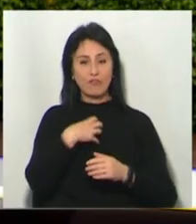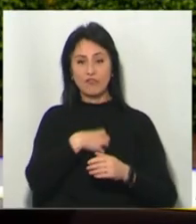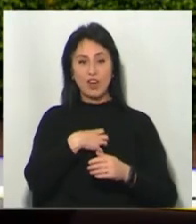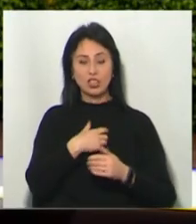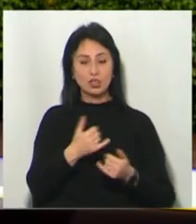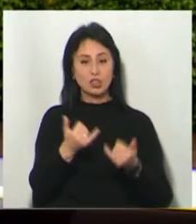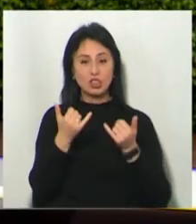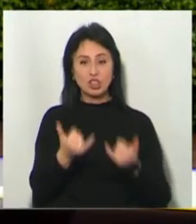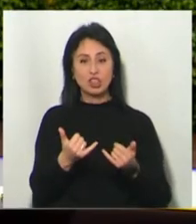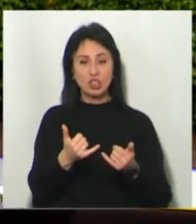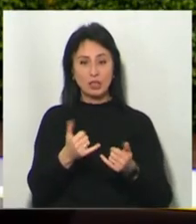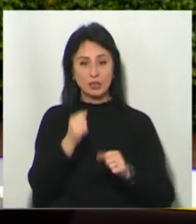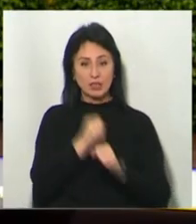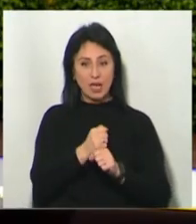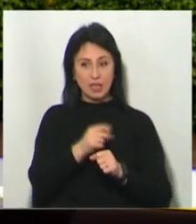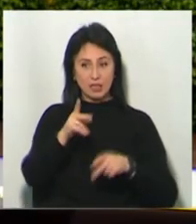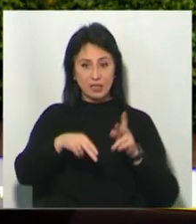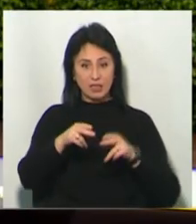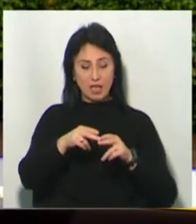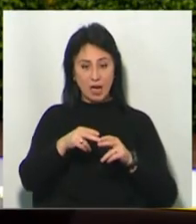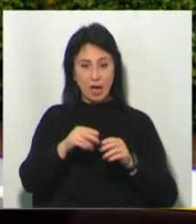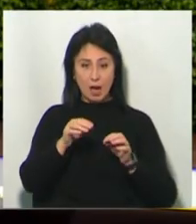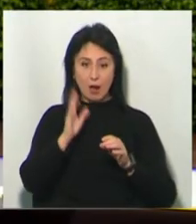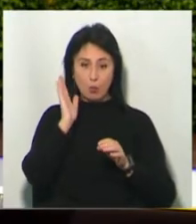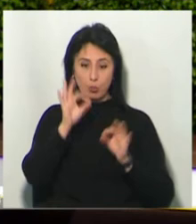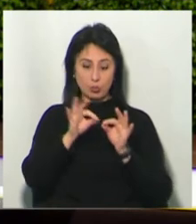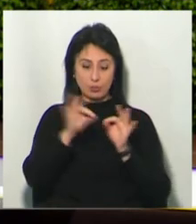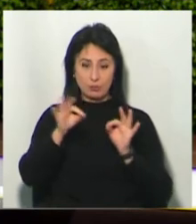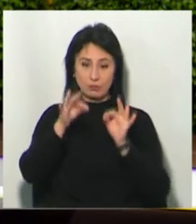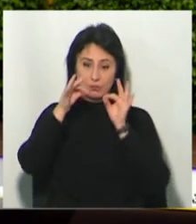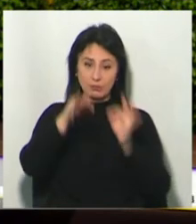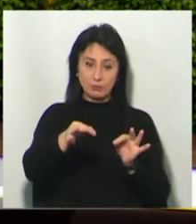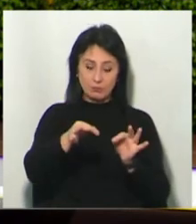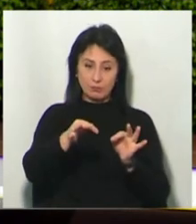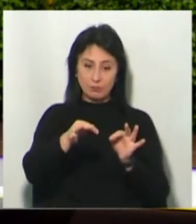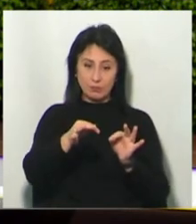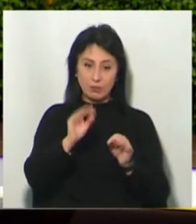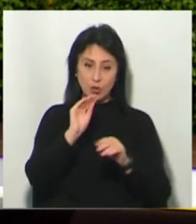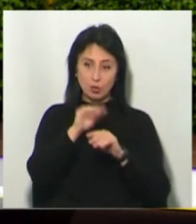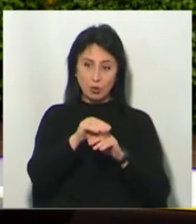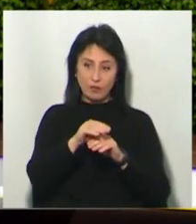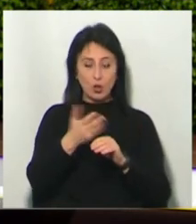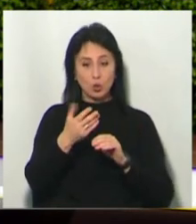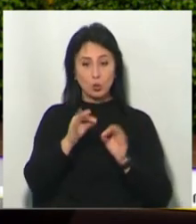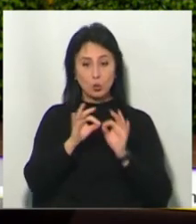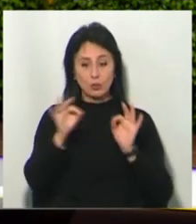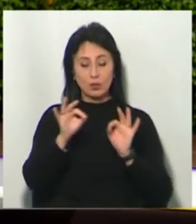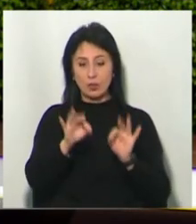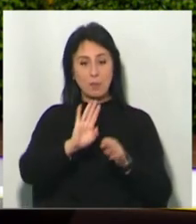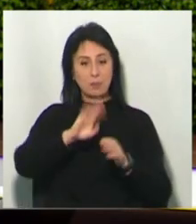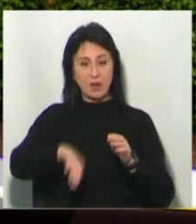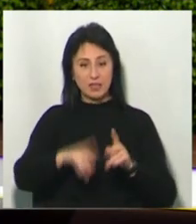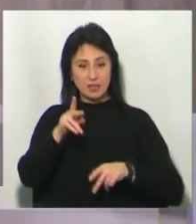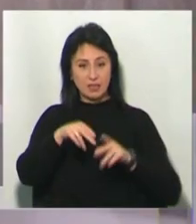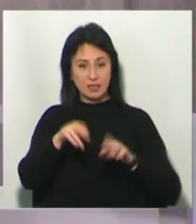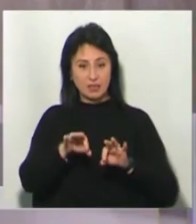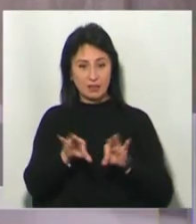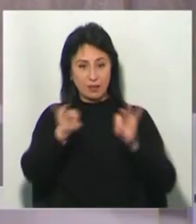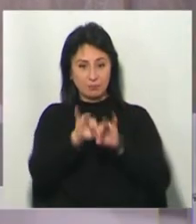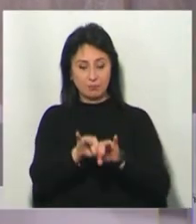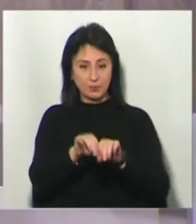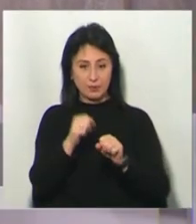scuatele baromai, unda gachetes toara și unde reba de operația, tu și unde reba de operația unde unda gachetes ar se boli mal